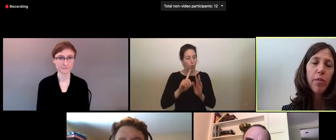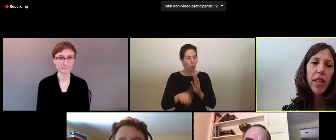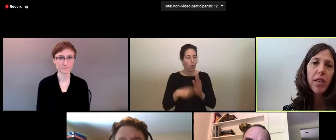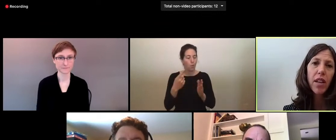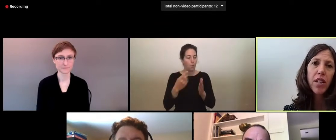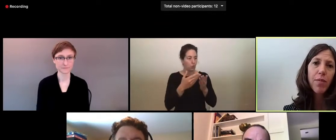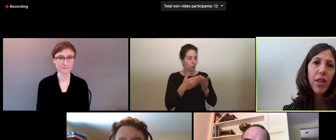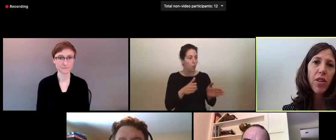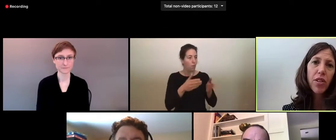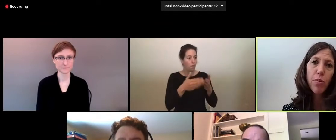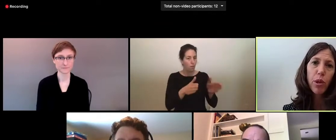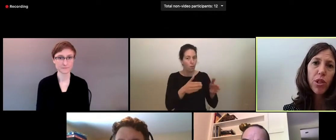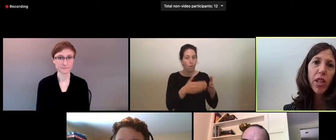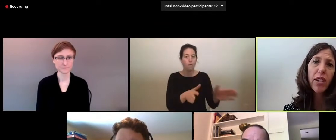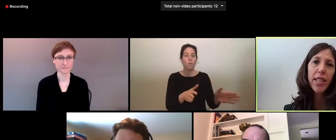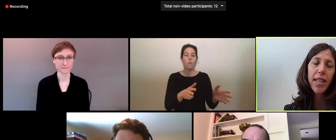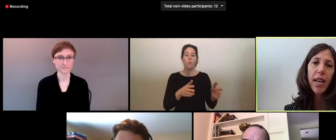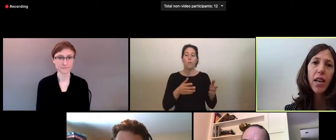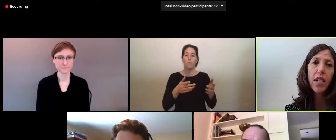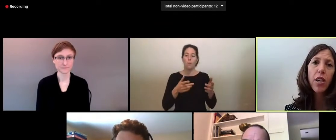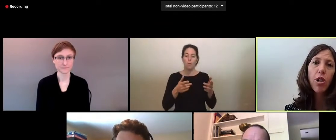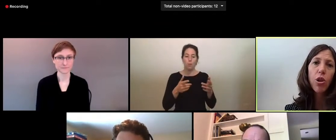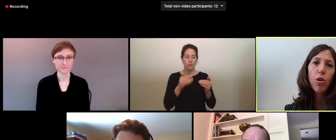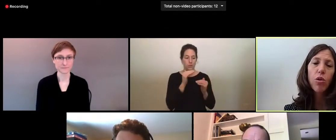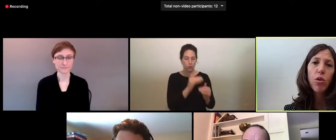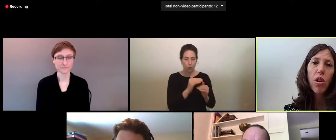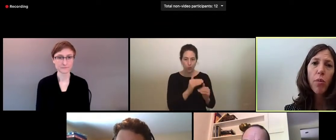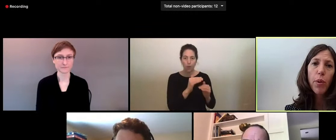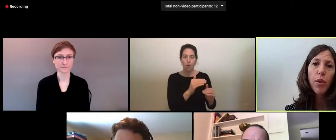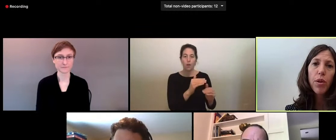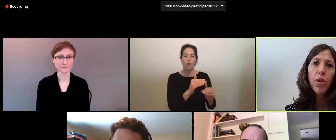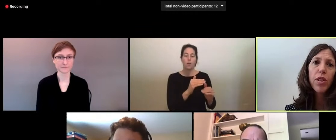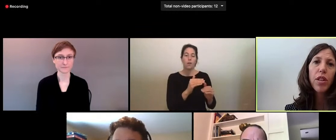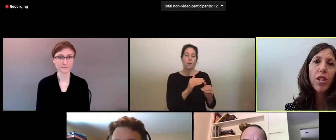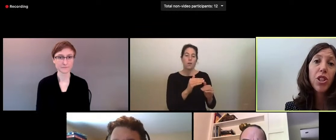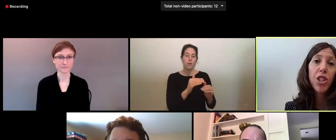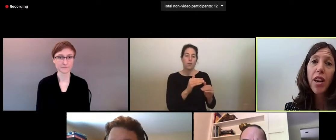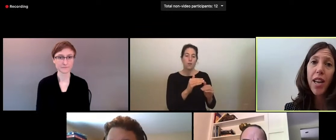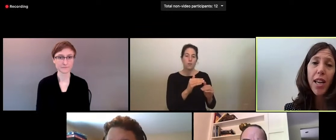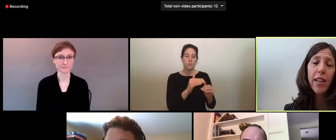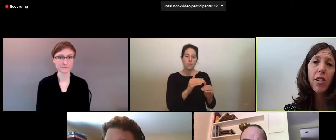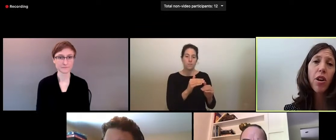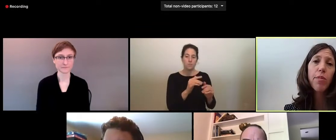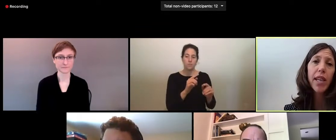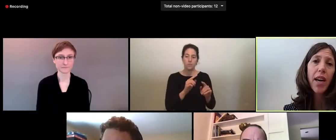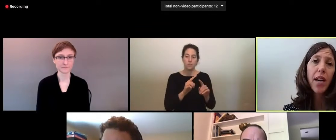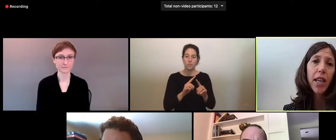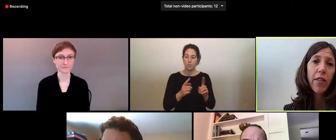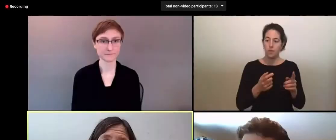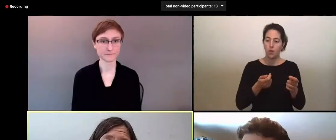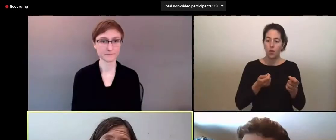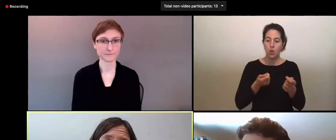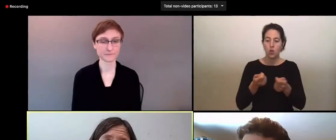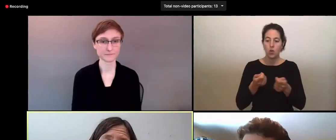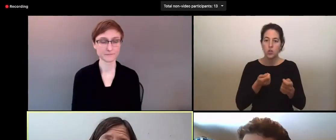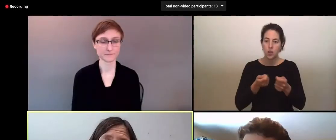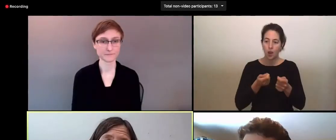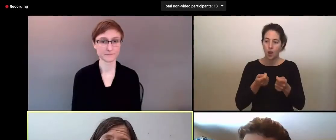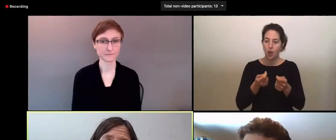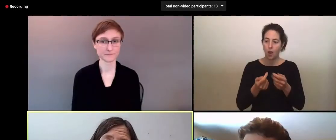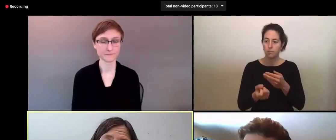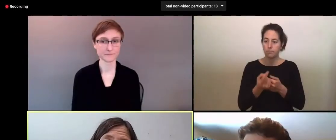dans une méthode plus sécuritaire où on peut gérer le nombre de cas